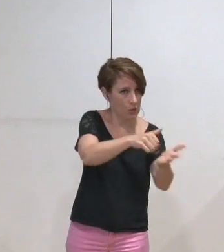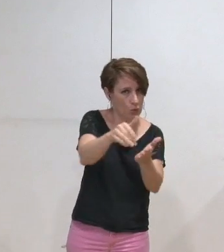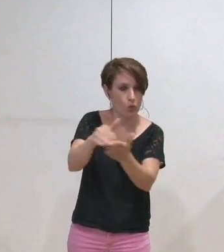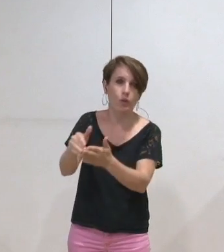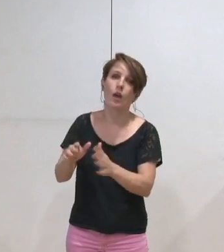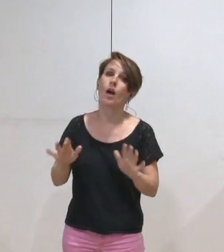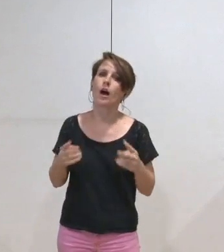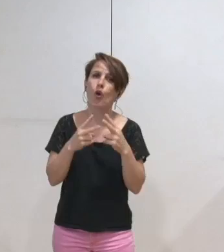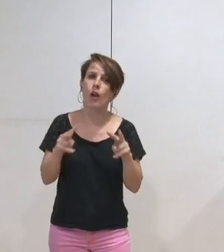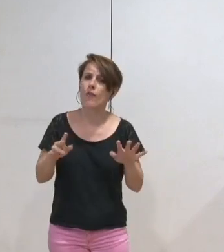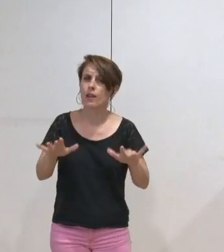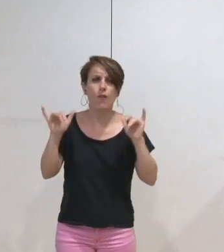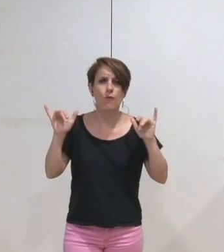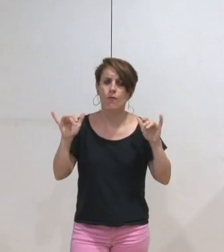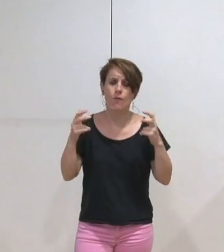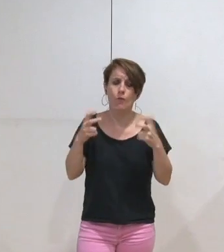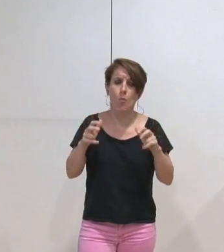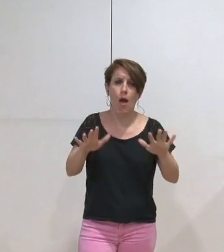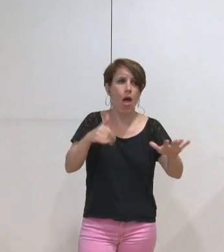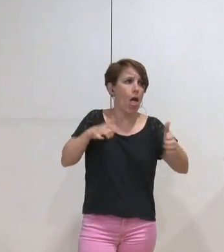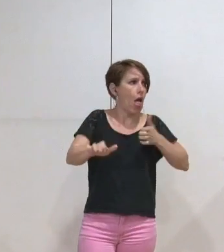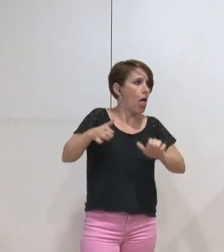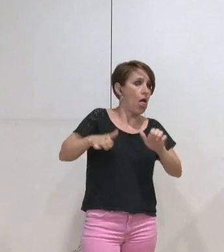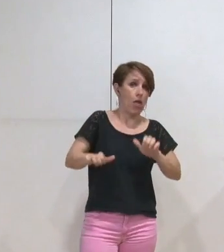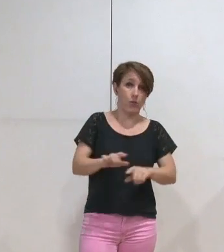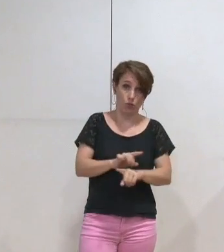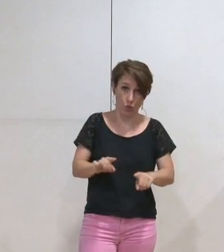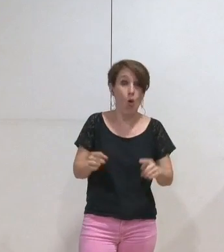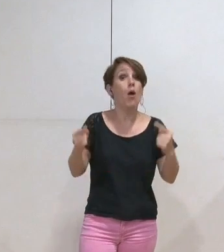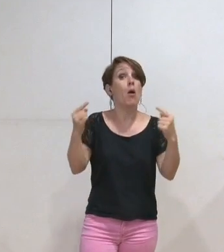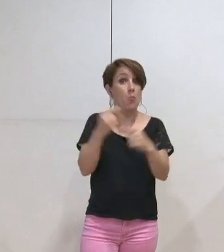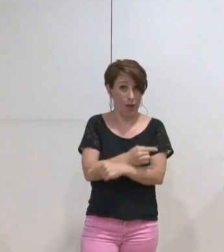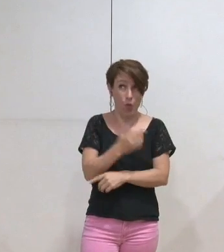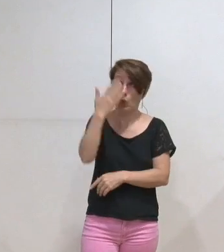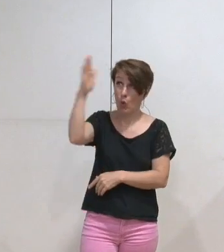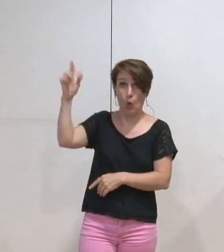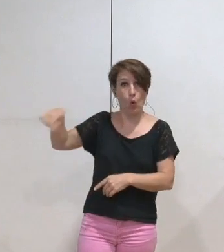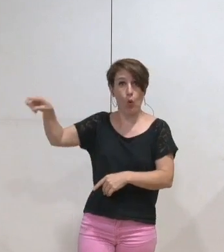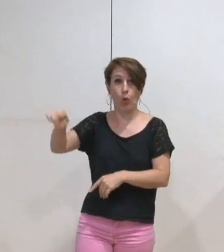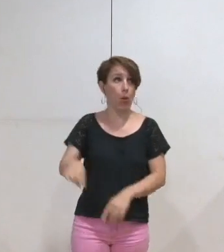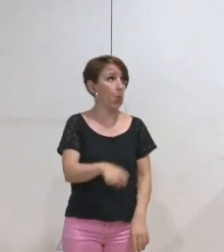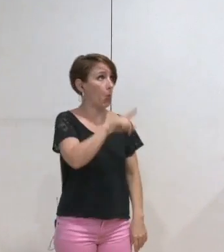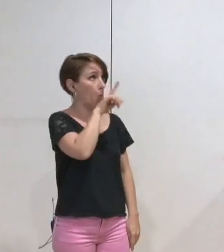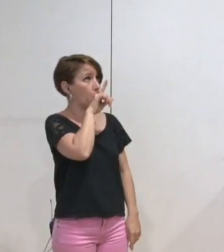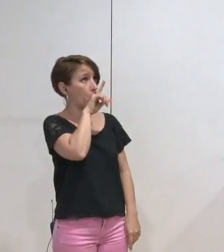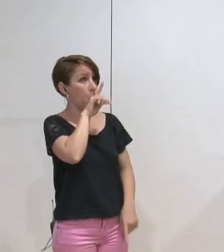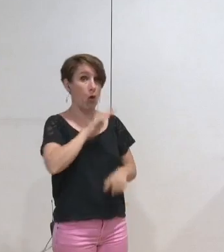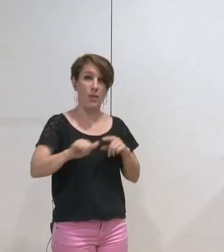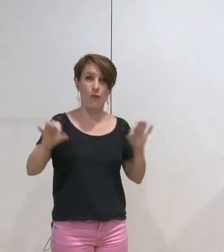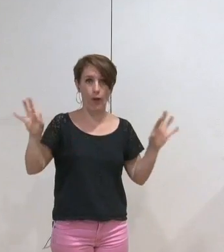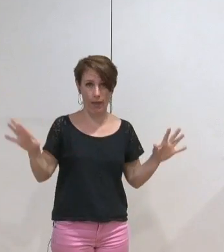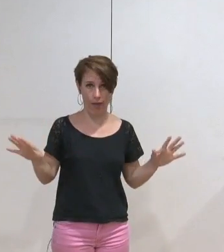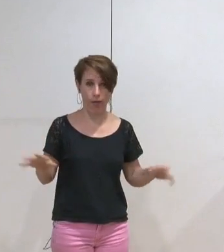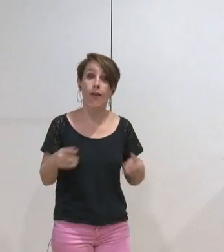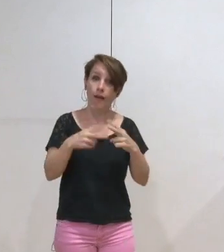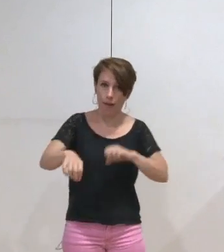qu'elle peut tandis que d'autres ne font pas ce qu'ils doivent légalement faire la ville c'est les maraudes la